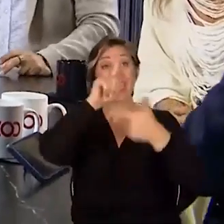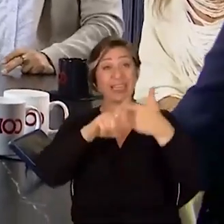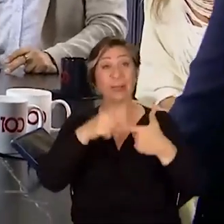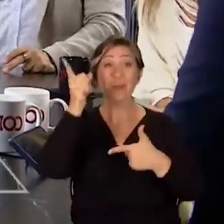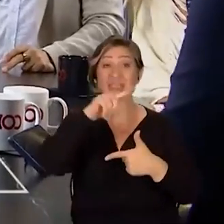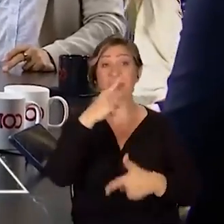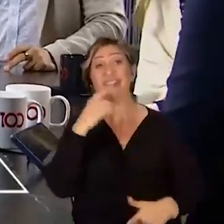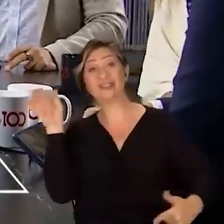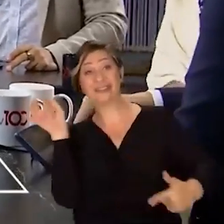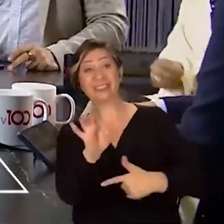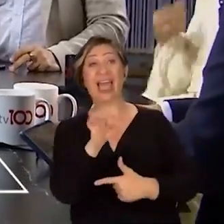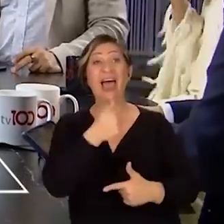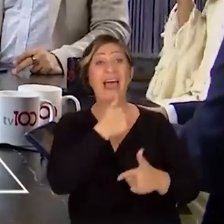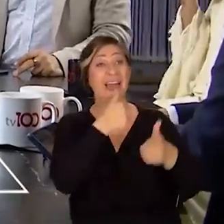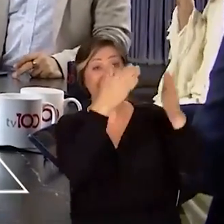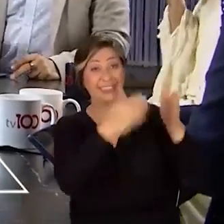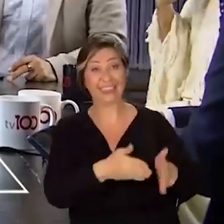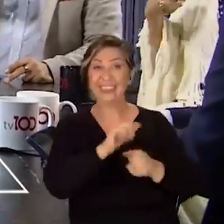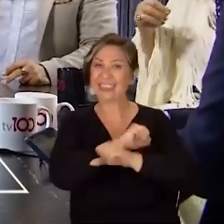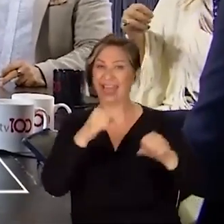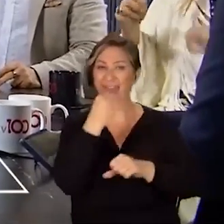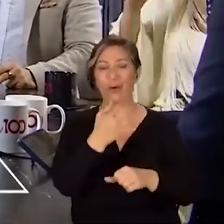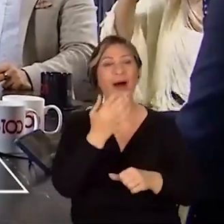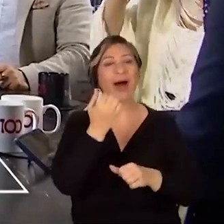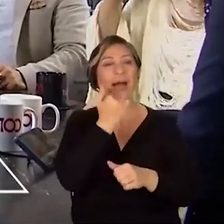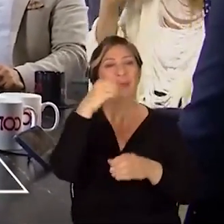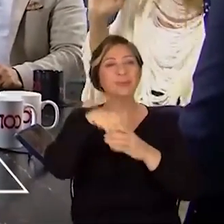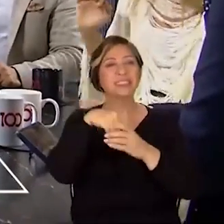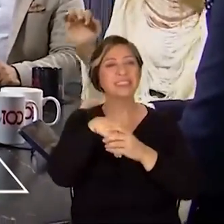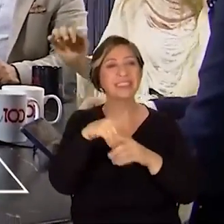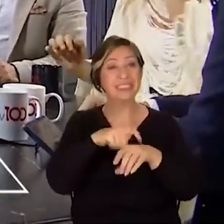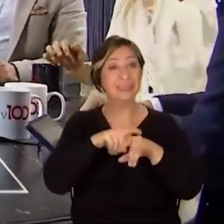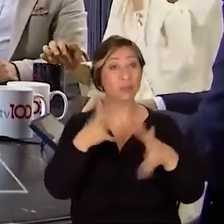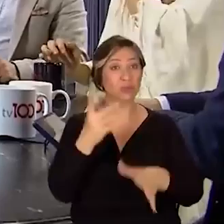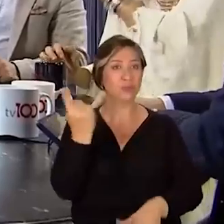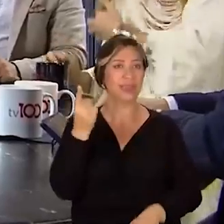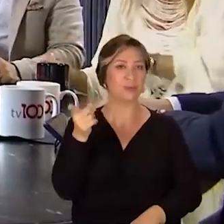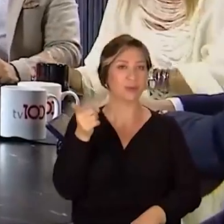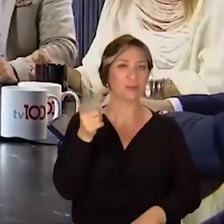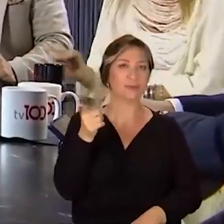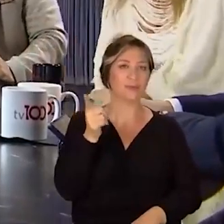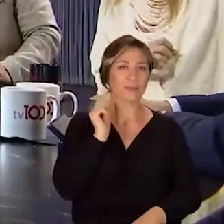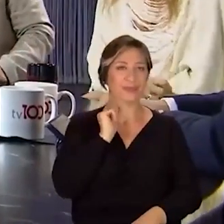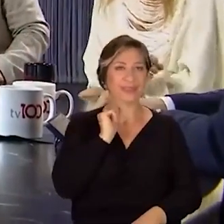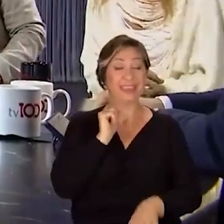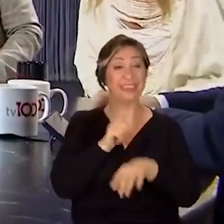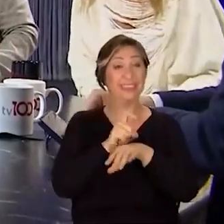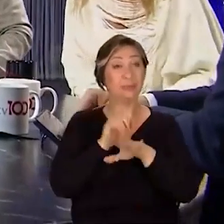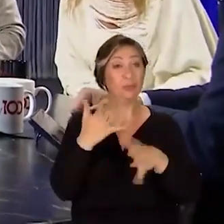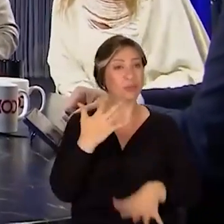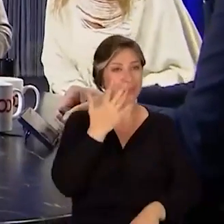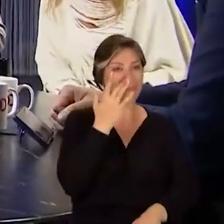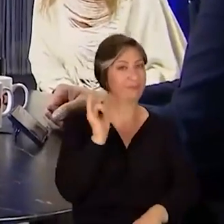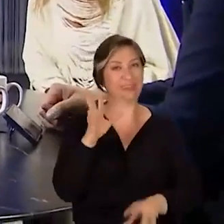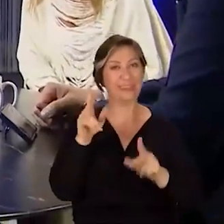başka bir yerden vuruyor. Erkeği başka bir yerden vuruyor. Sinir bozucu bir şekilde vuruyor. Sinir bozucu bir